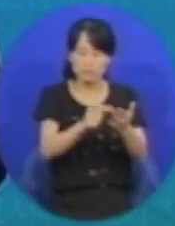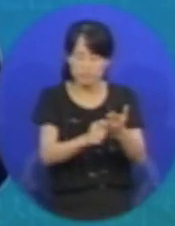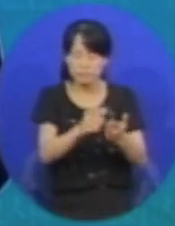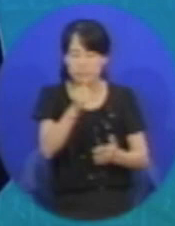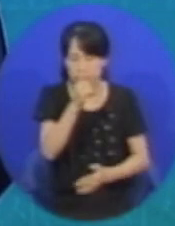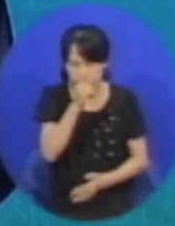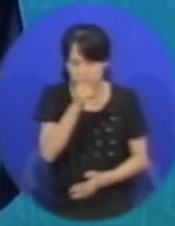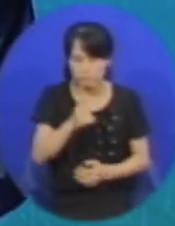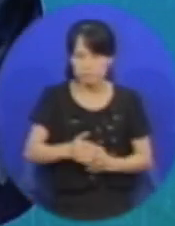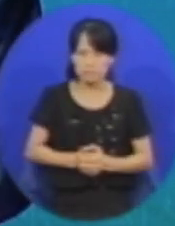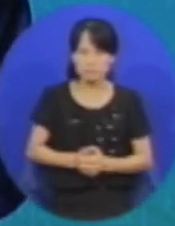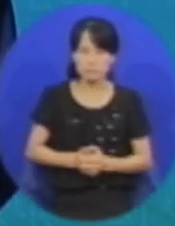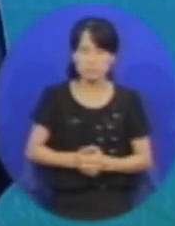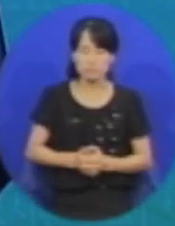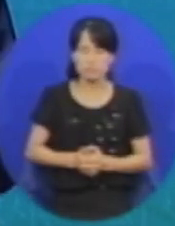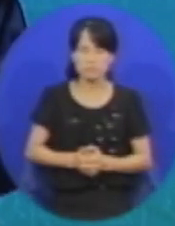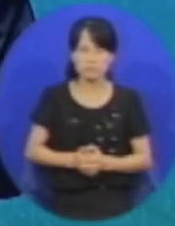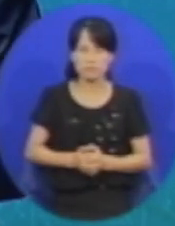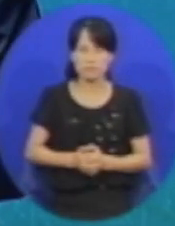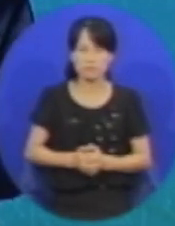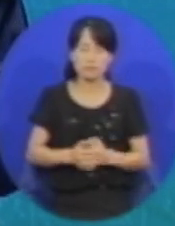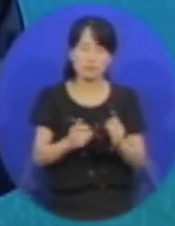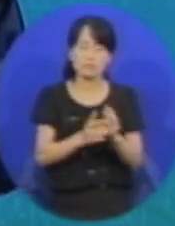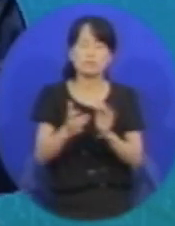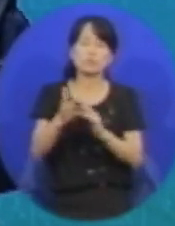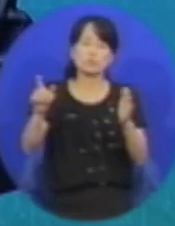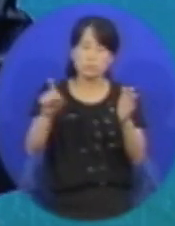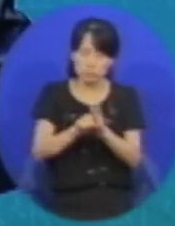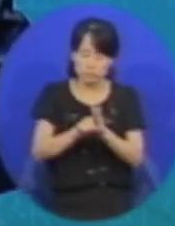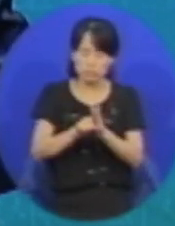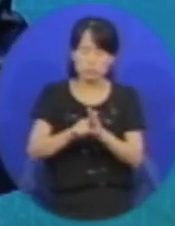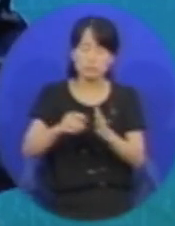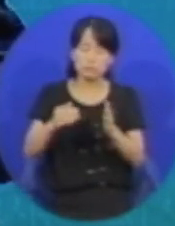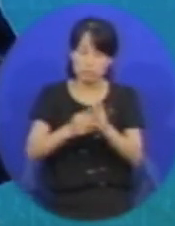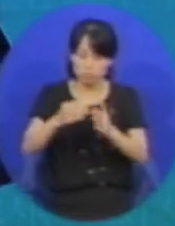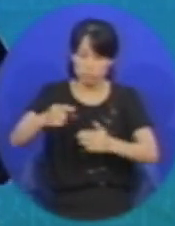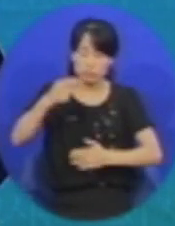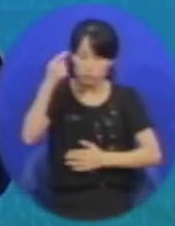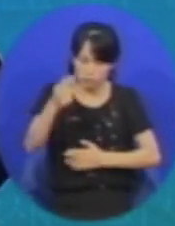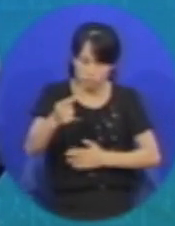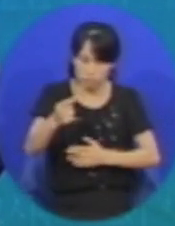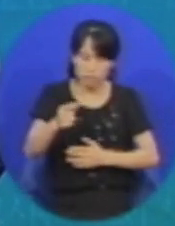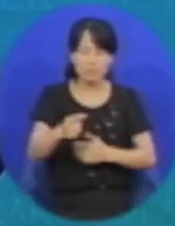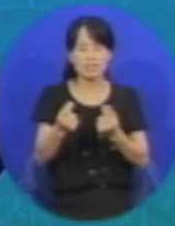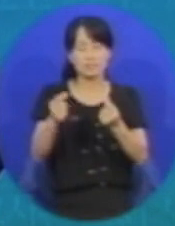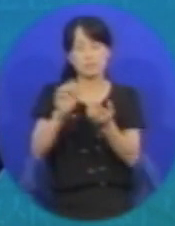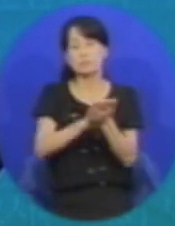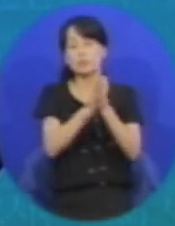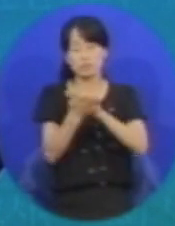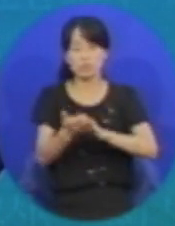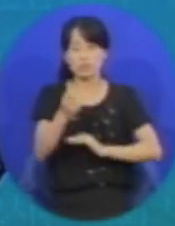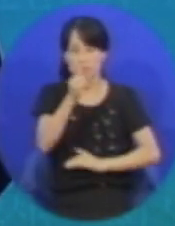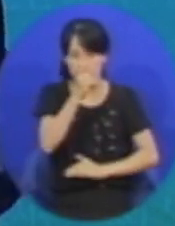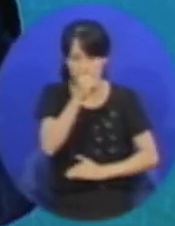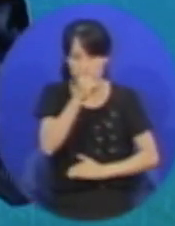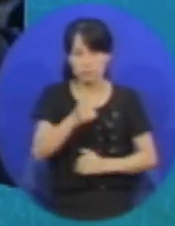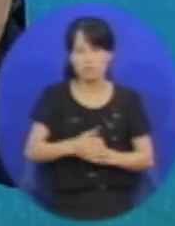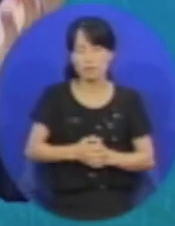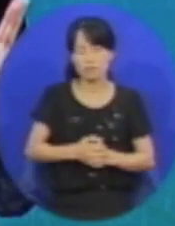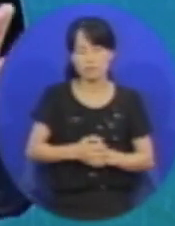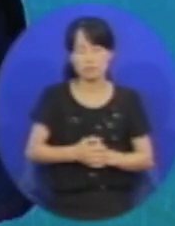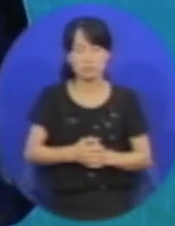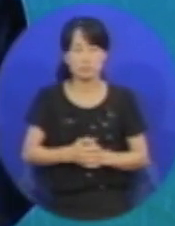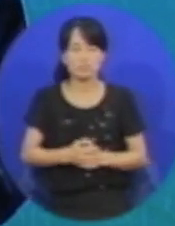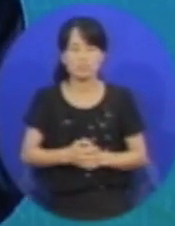말씀했는데, 예수 믿고 나면 이런 변화가 일어나요. 뭐